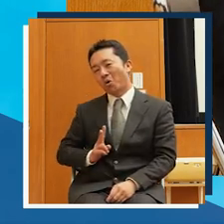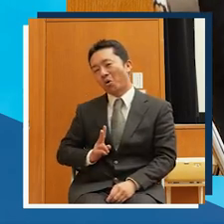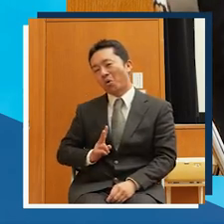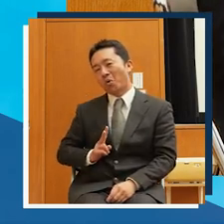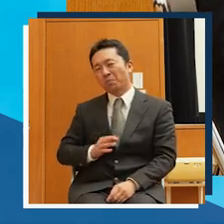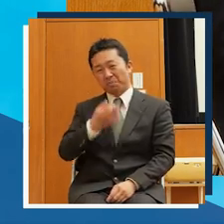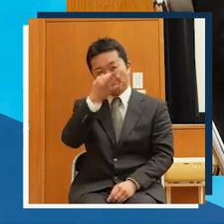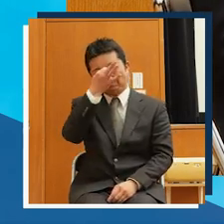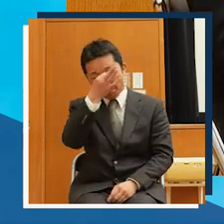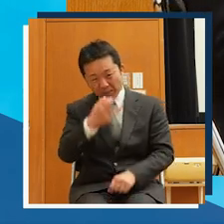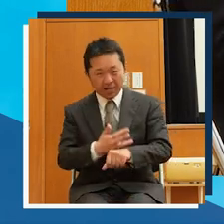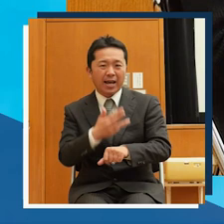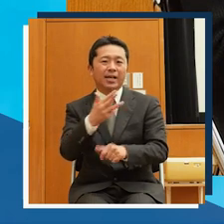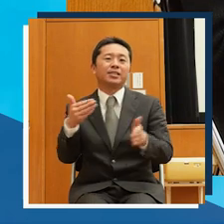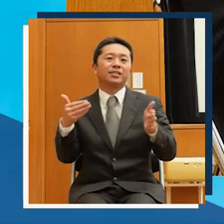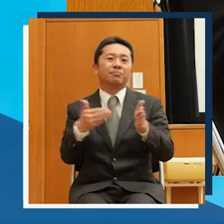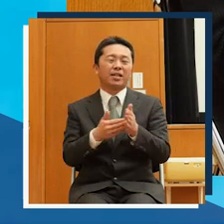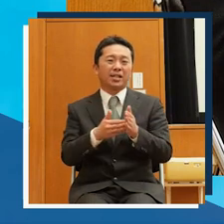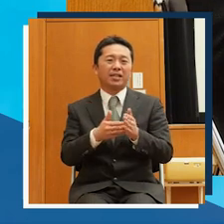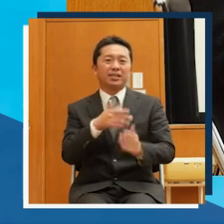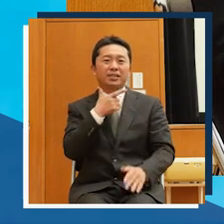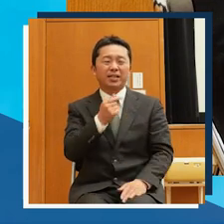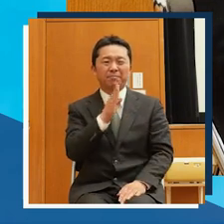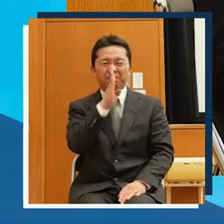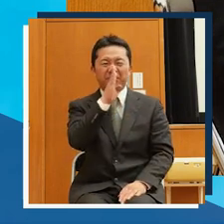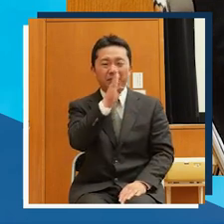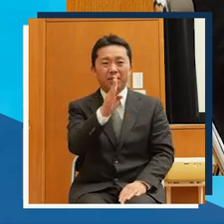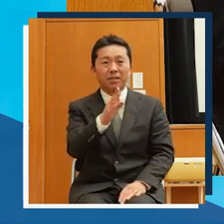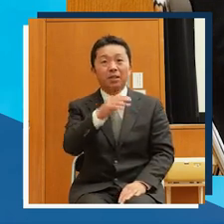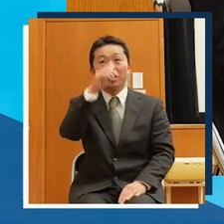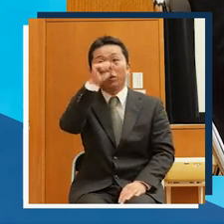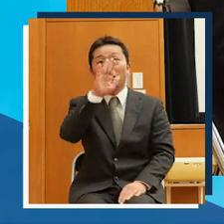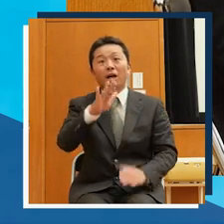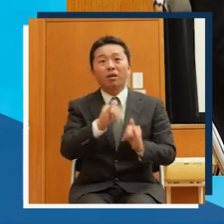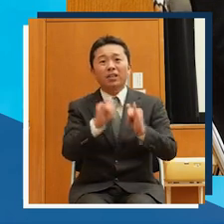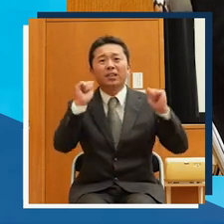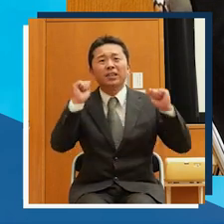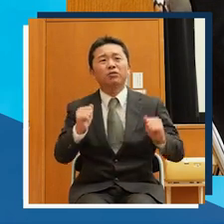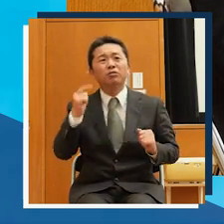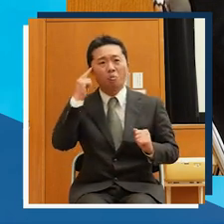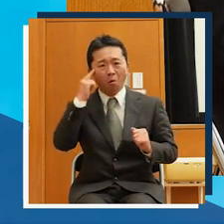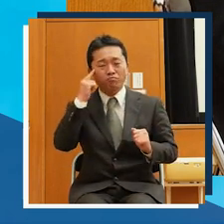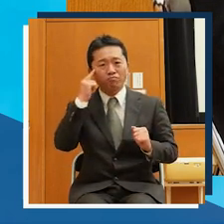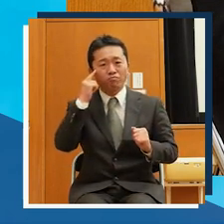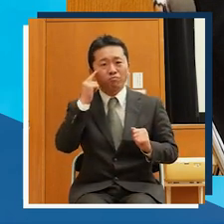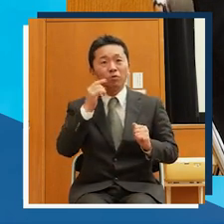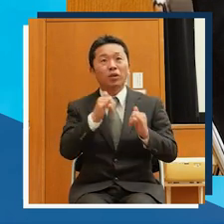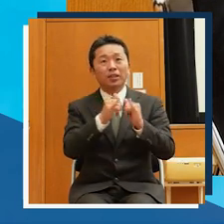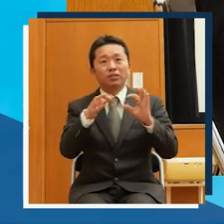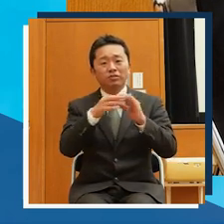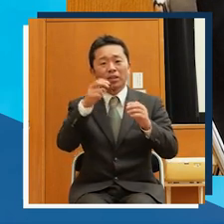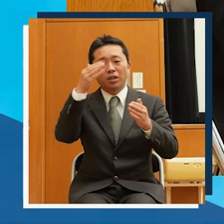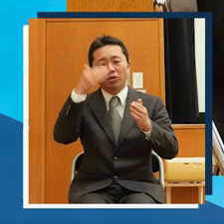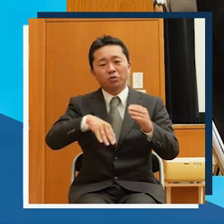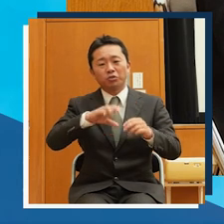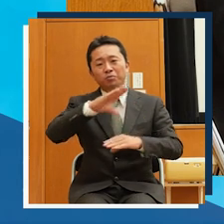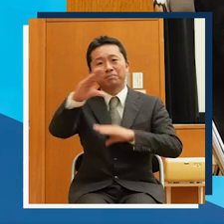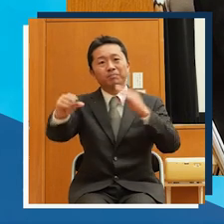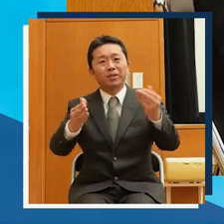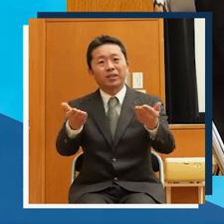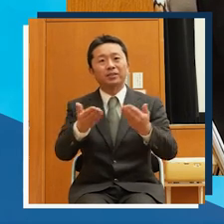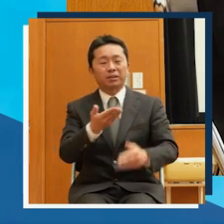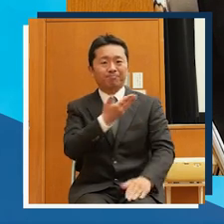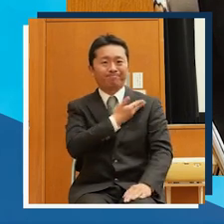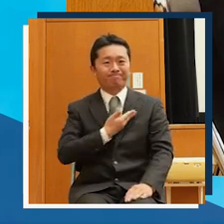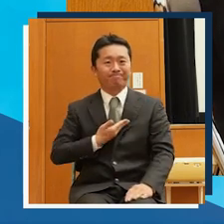8時までさせていただきたいという風に思っていますでもちろんですね予定がある方いらっしゃると思うのでえその方はすっと抜けていただければもちろんあの